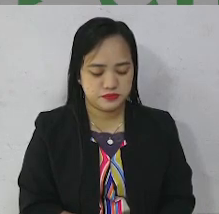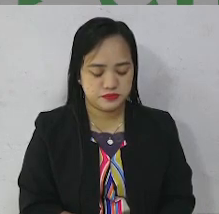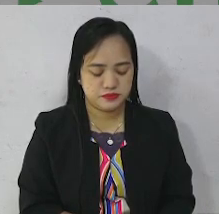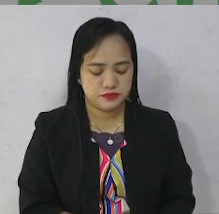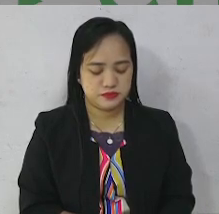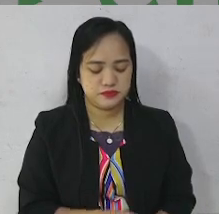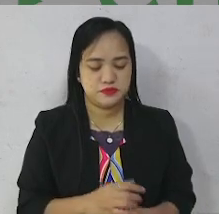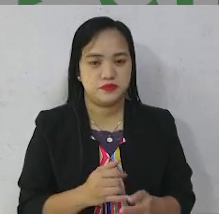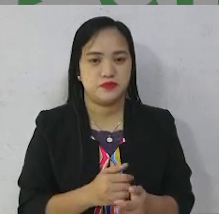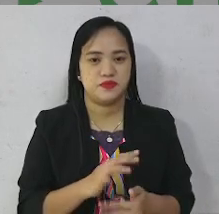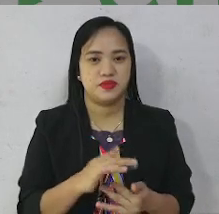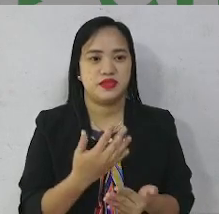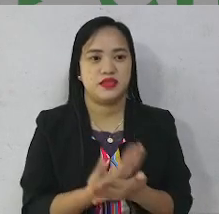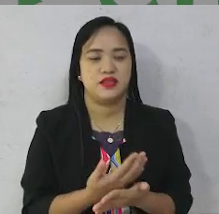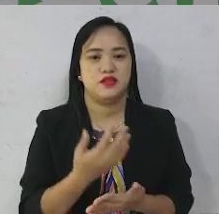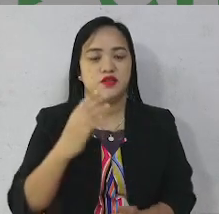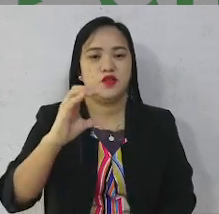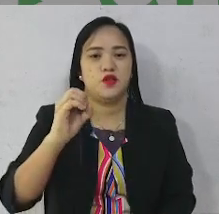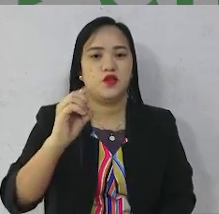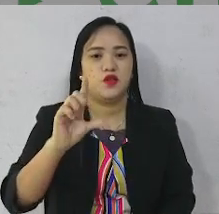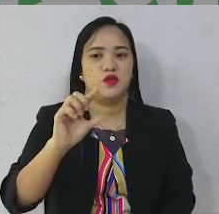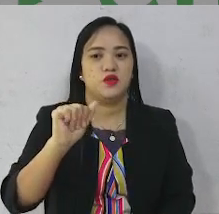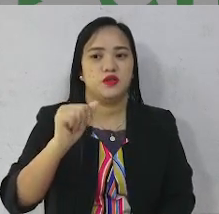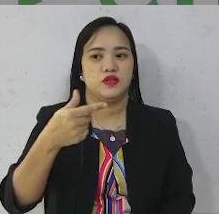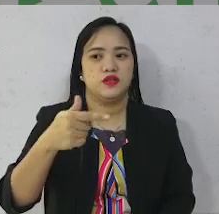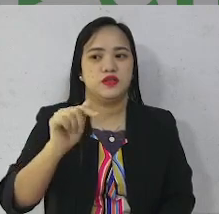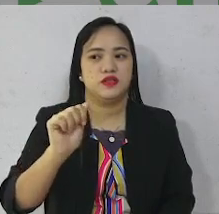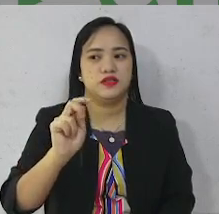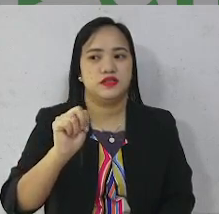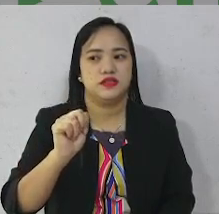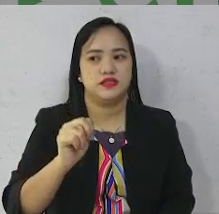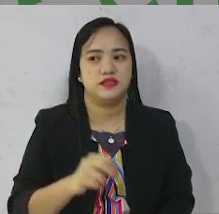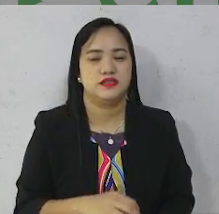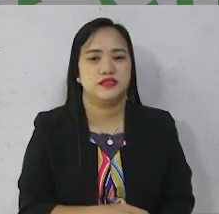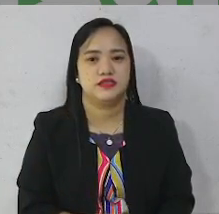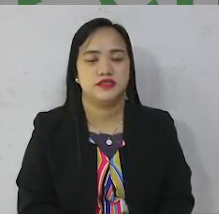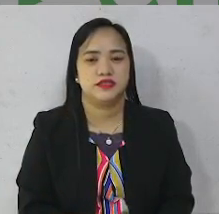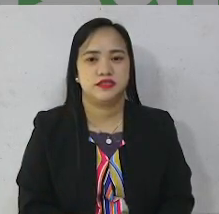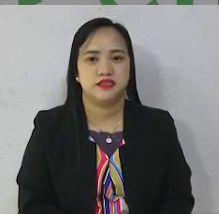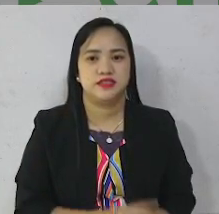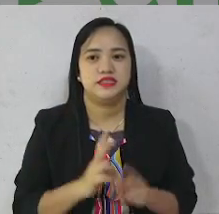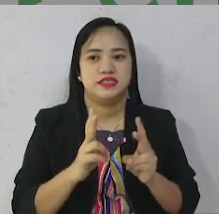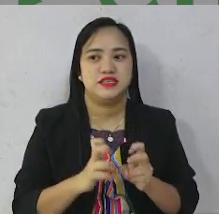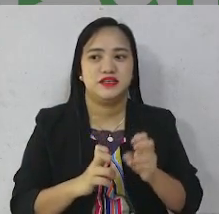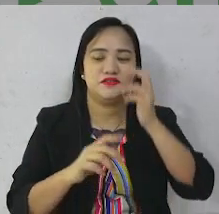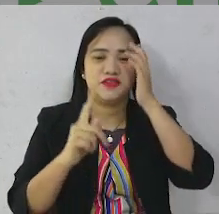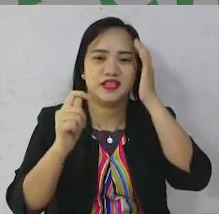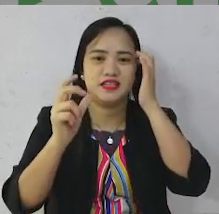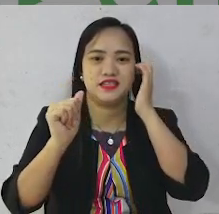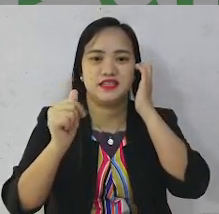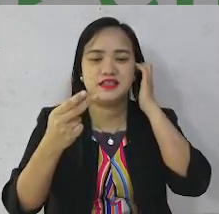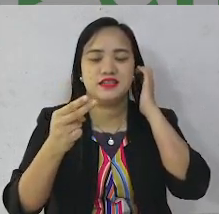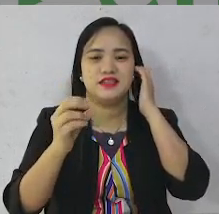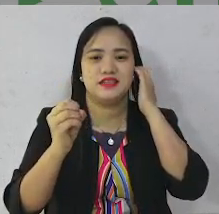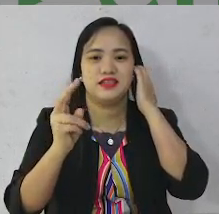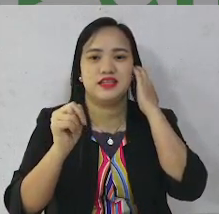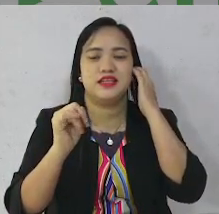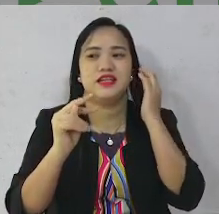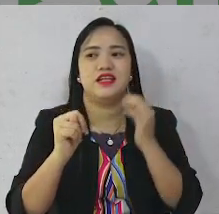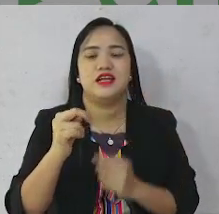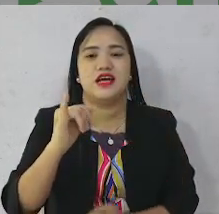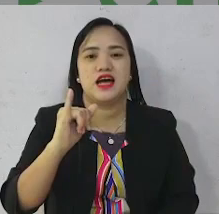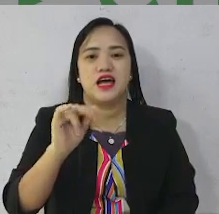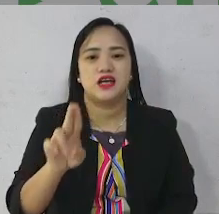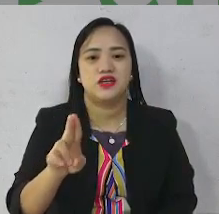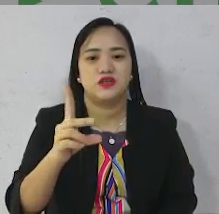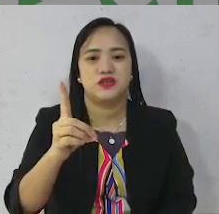collagen yan paganda ng cotis O di ba yan So pati yata yung tahong collagen din yun eh iodine ah audin